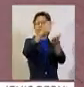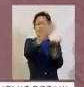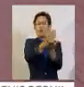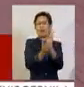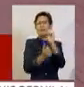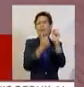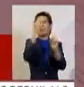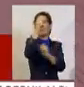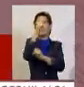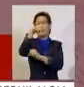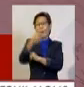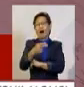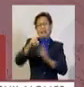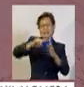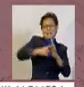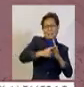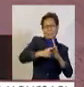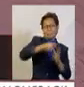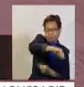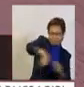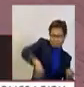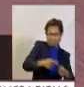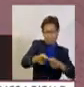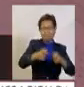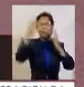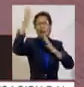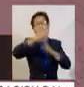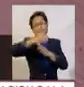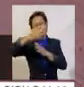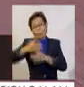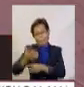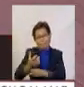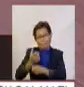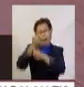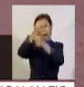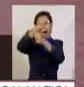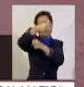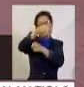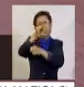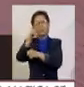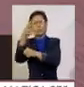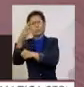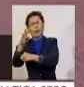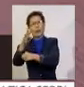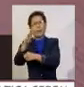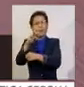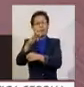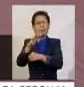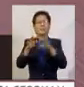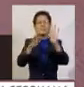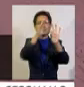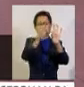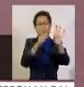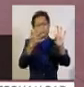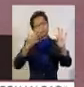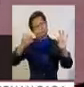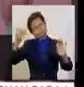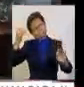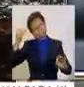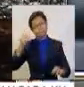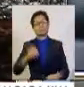sejak mengambil alih tapuk kepimpinan negara susulan kemenangan pada PRU 14 9 Mei lepas.